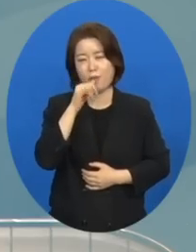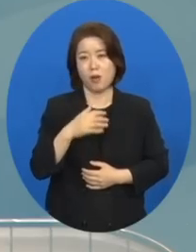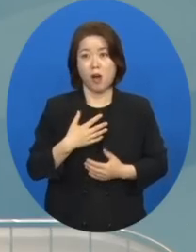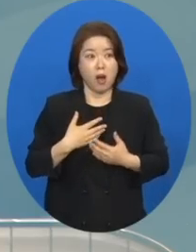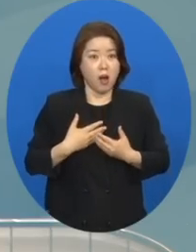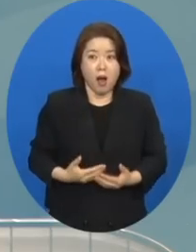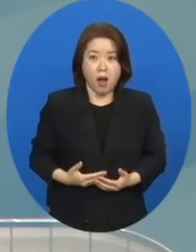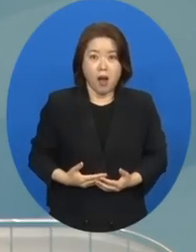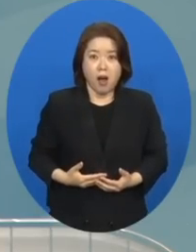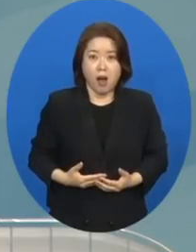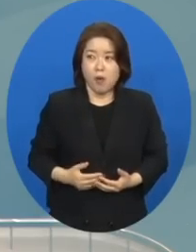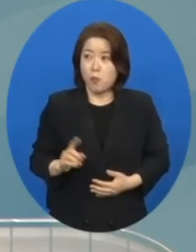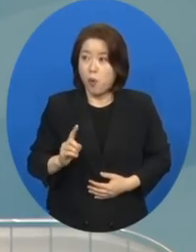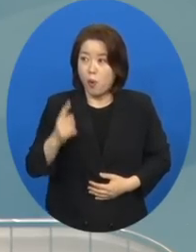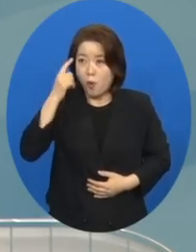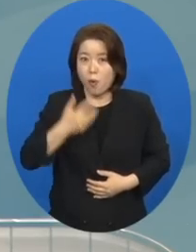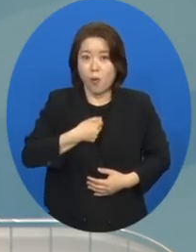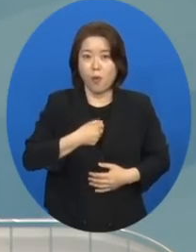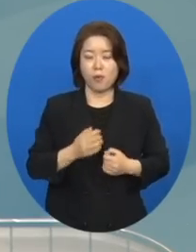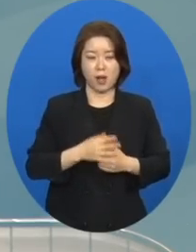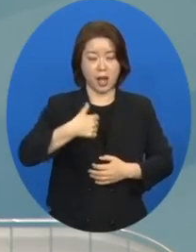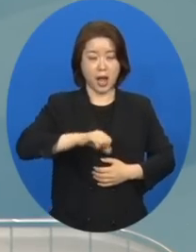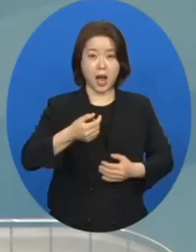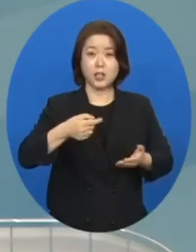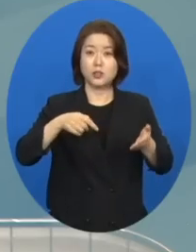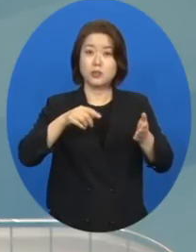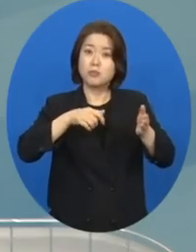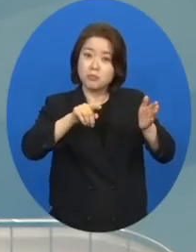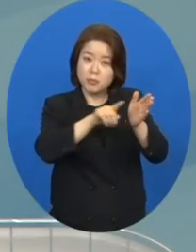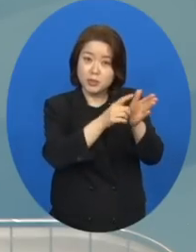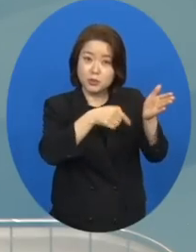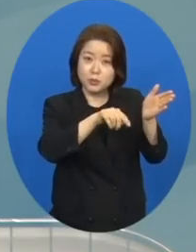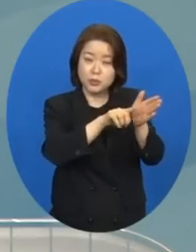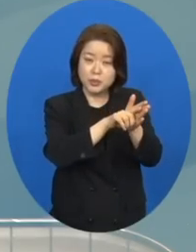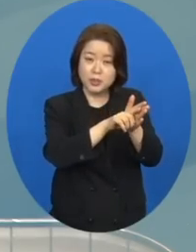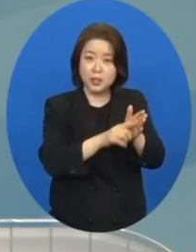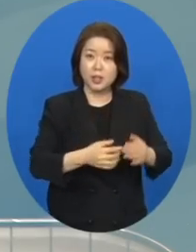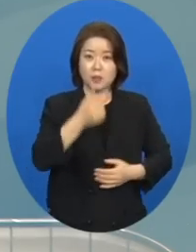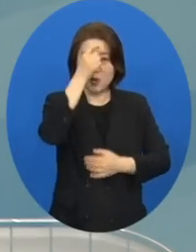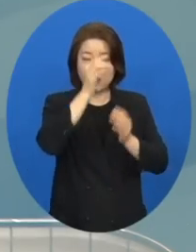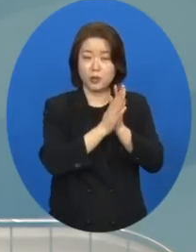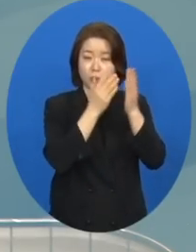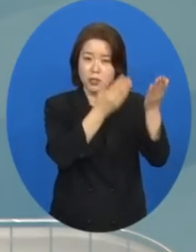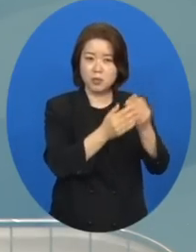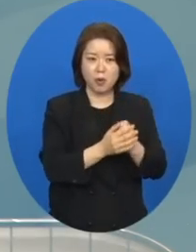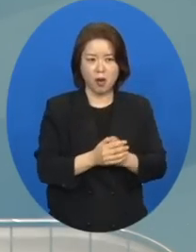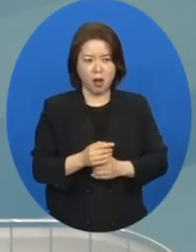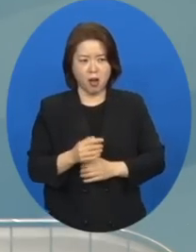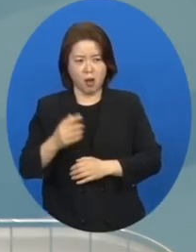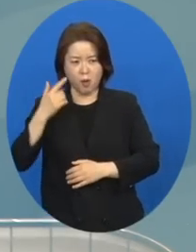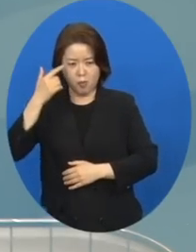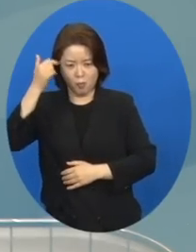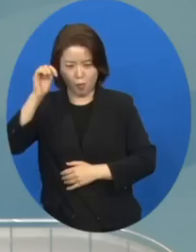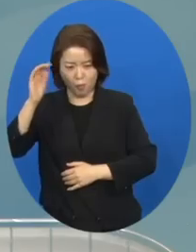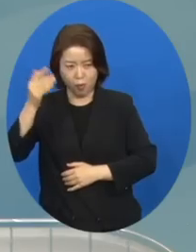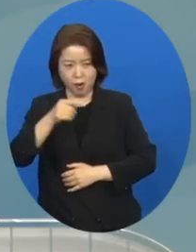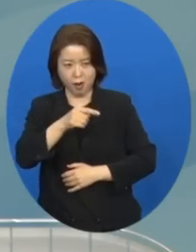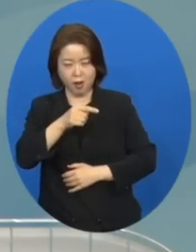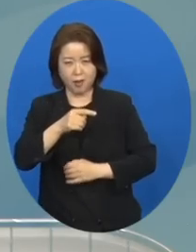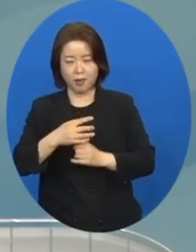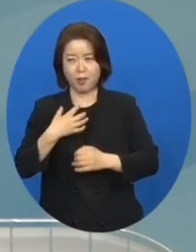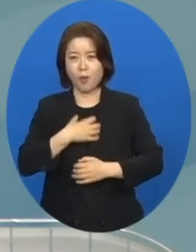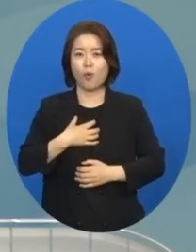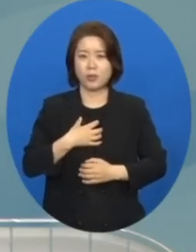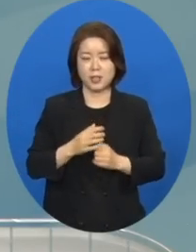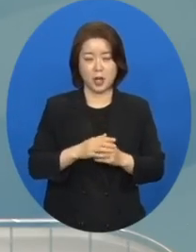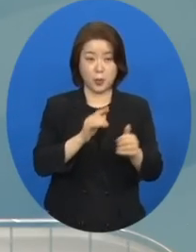이처럼 한 겁니다 물론 아들의 미래를 위해서 기도했지만 굳이 목회자 까지 되어야 되는가 뭐 이런 걱정이 되어서 그 아들을